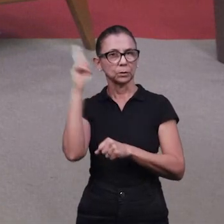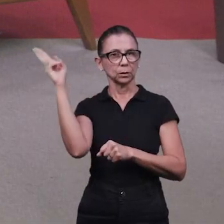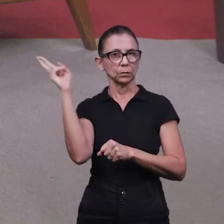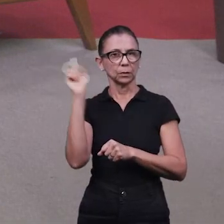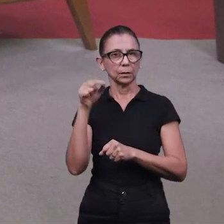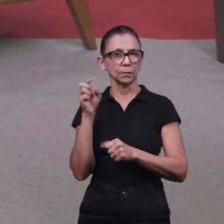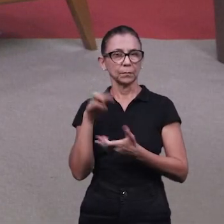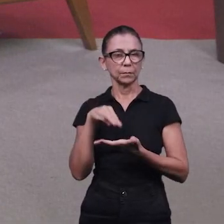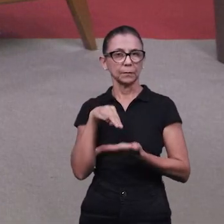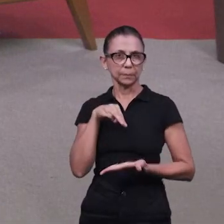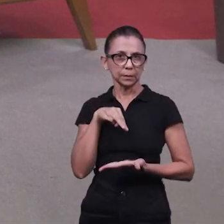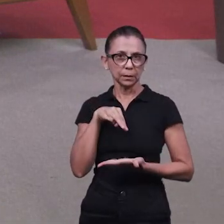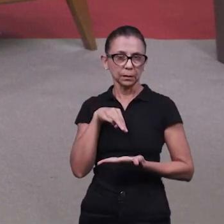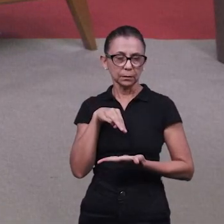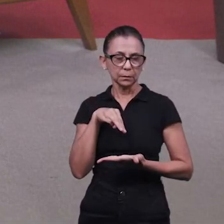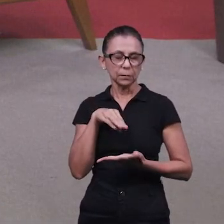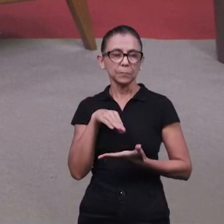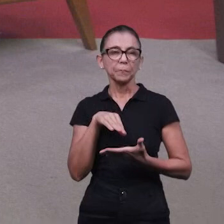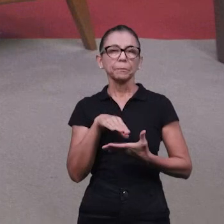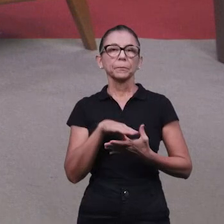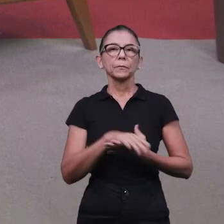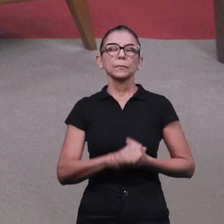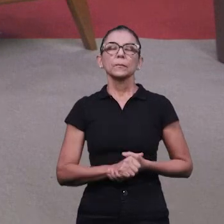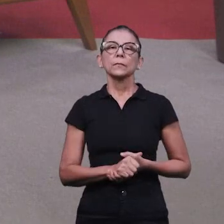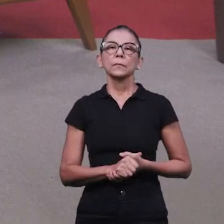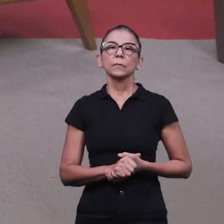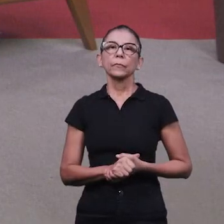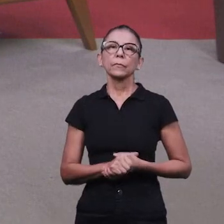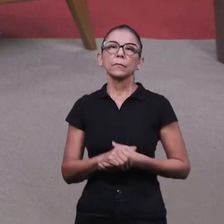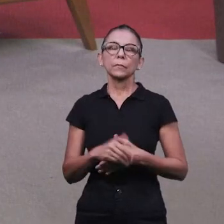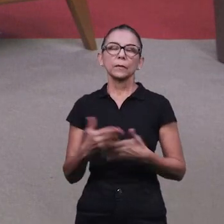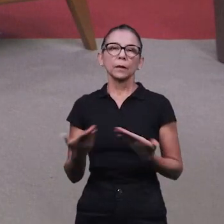l'appel que le Saint-Esprit